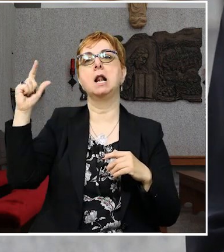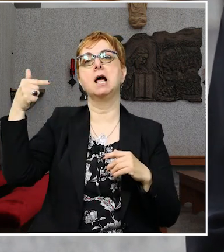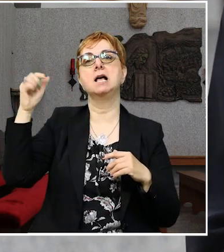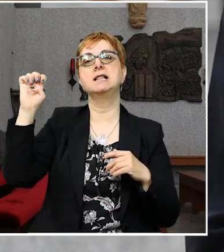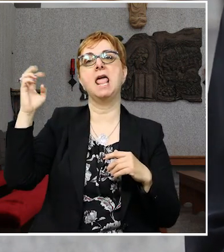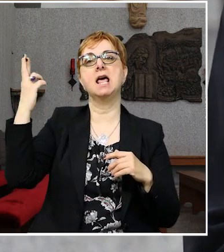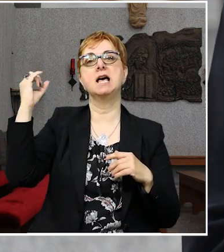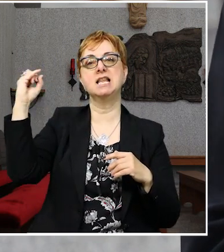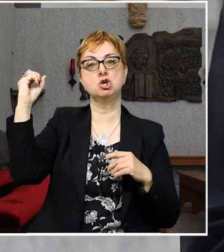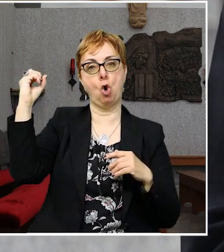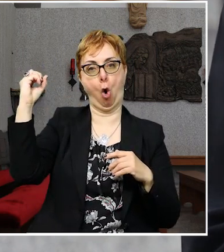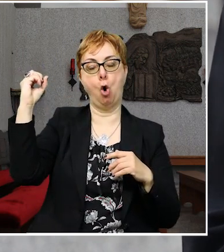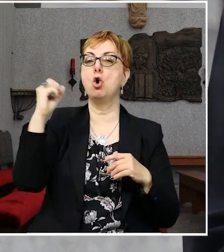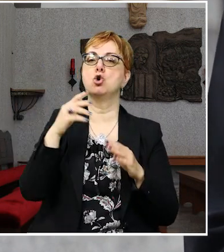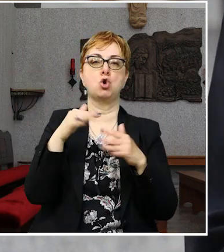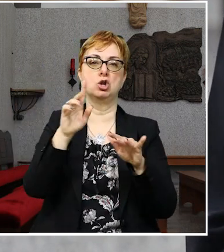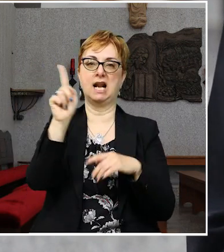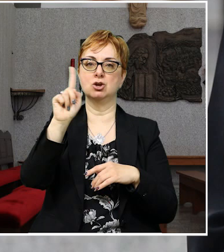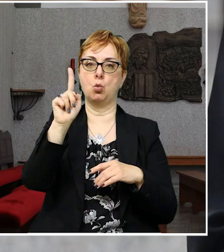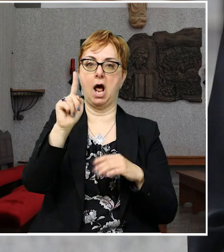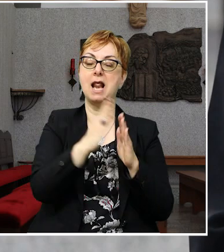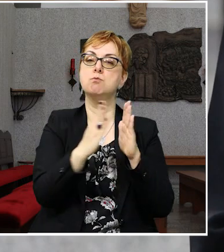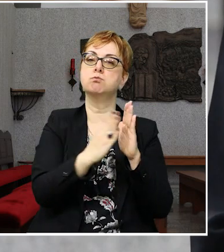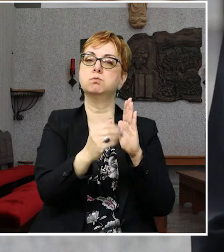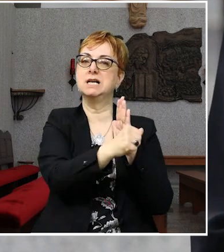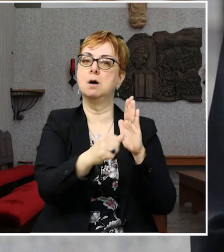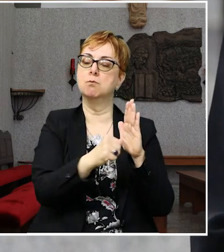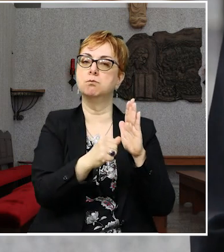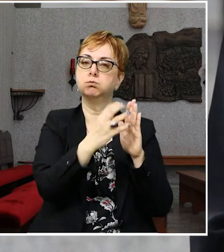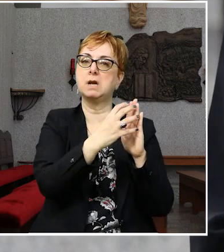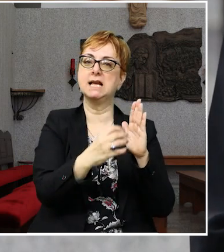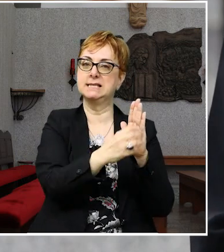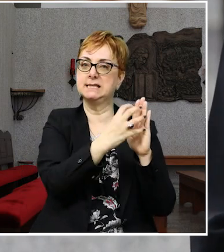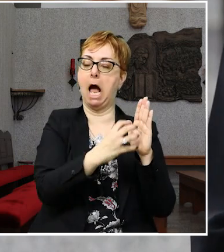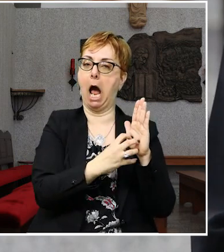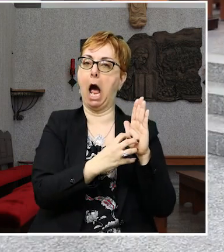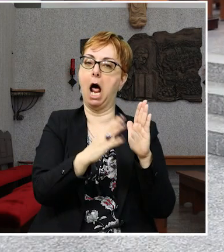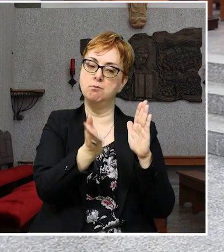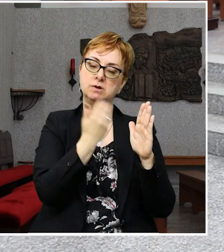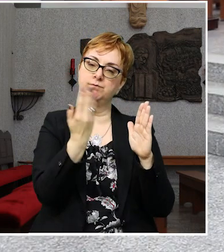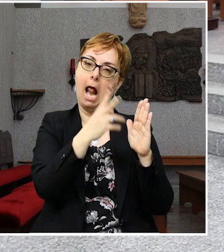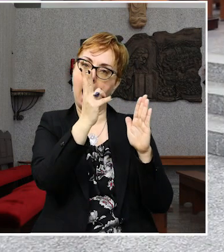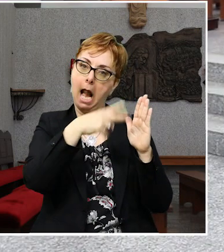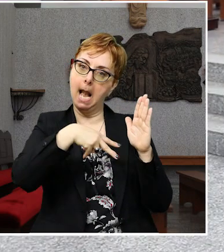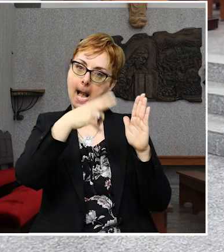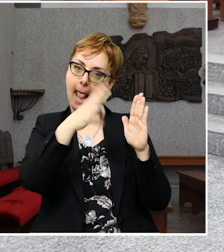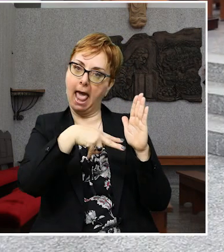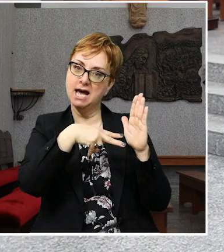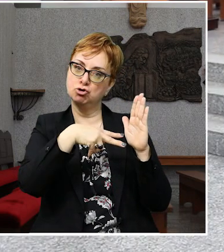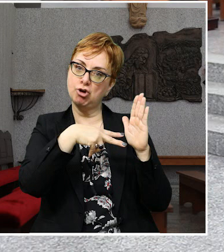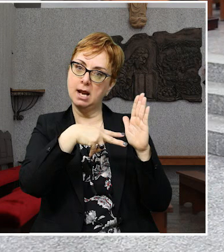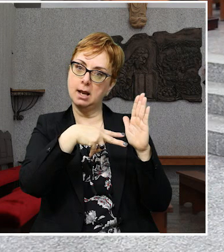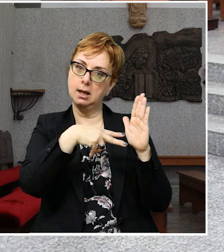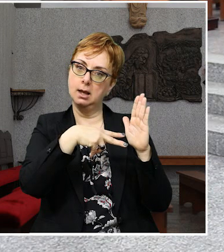invito a riprendere in mano la Bibbia, a sfogliare il Libro dei Salmi, a pregare con